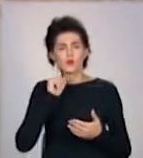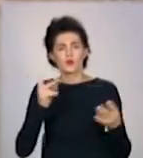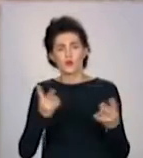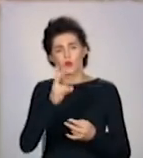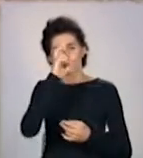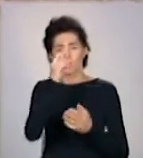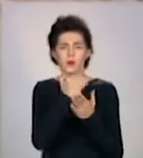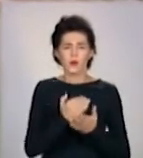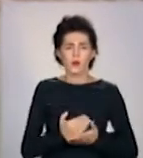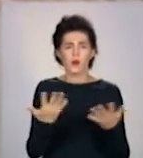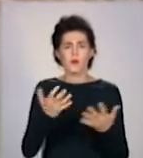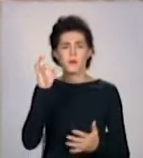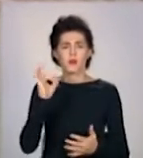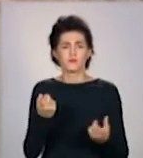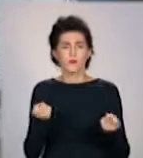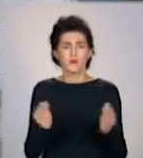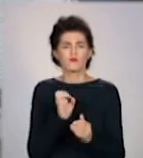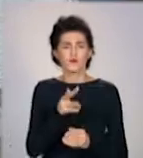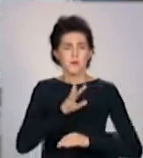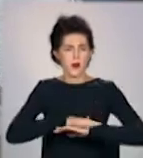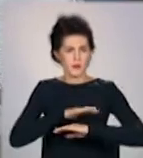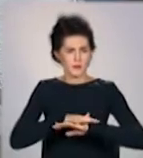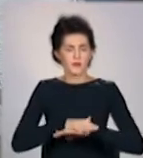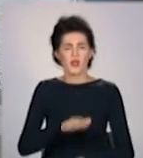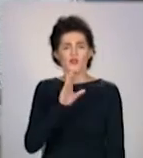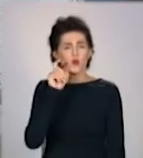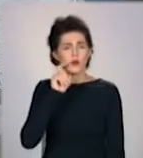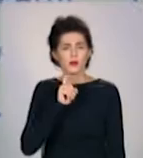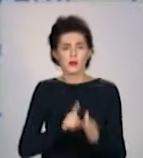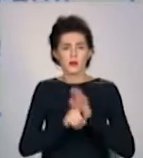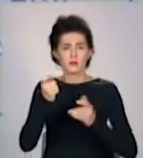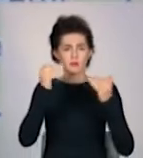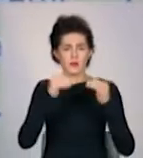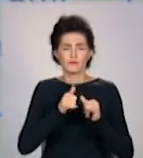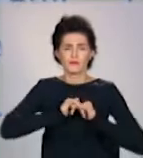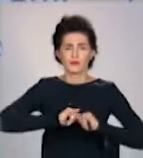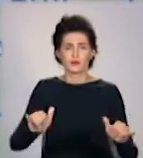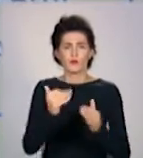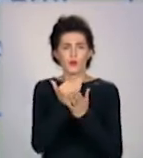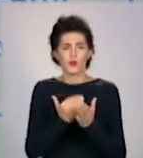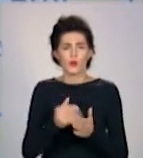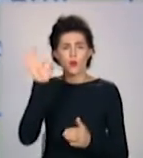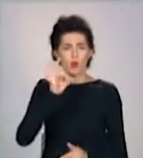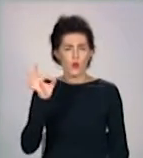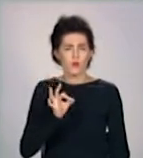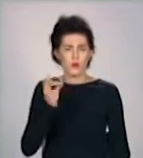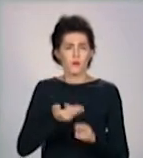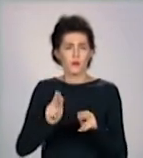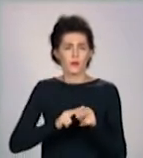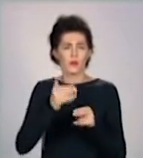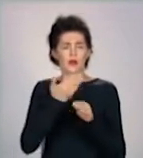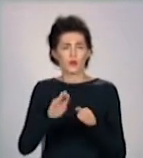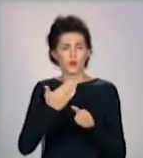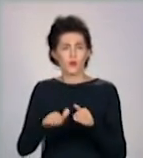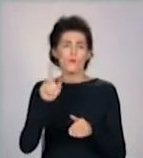государственной, чтобы, хотя процент был намного меньше, чем в банке. В Україні діє низка програм із пільгового кредитування. Зокрема, це стосується